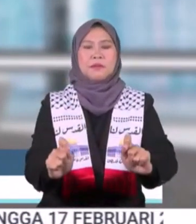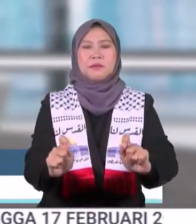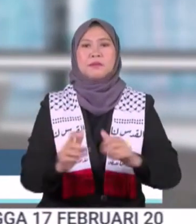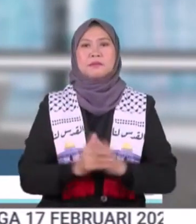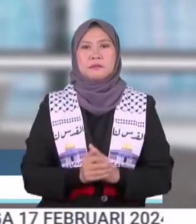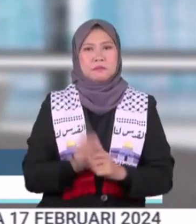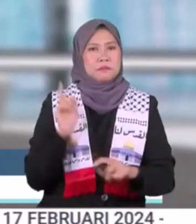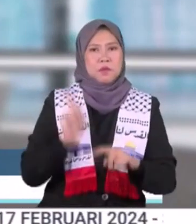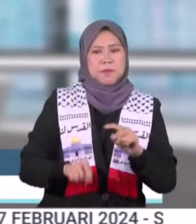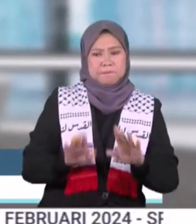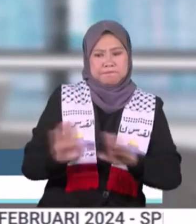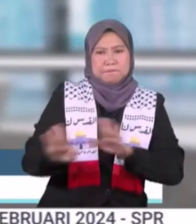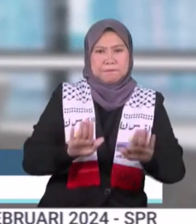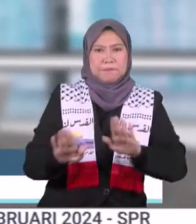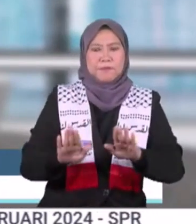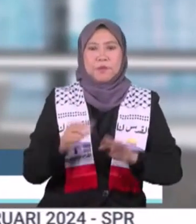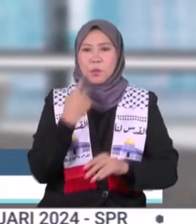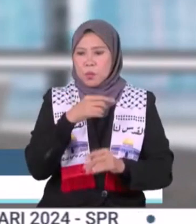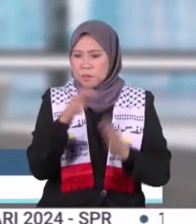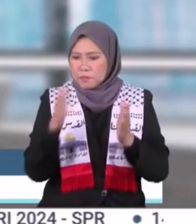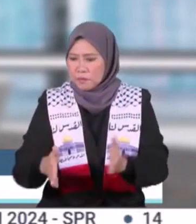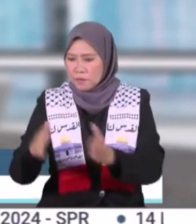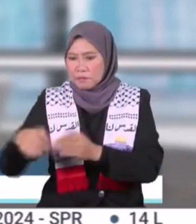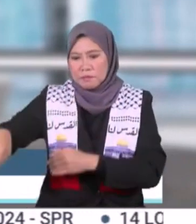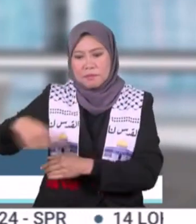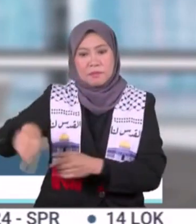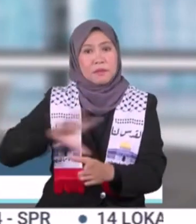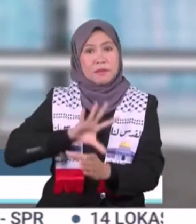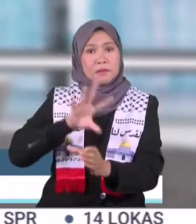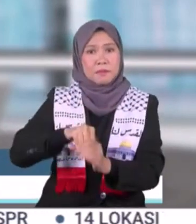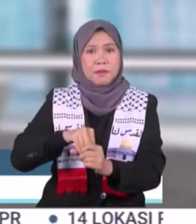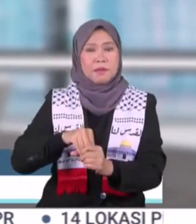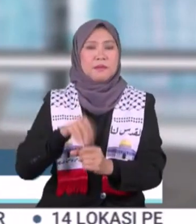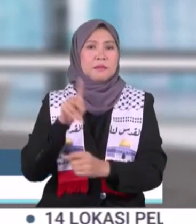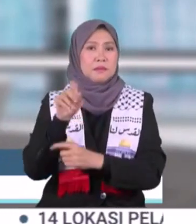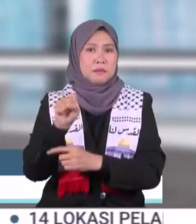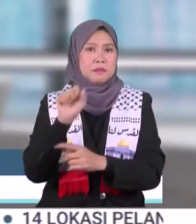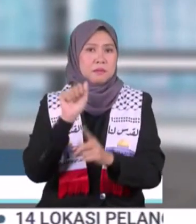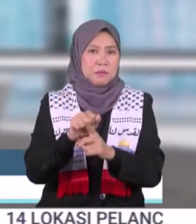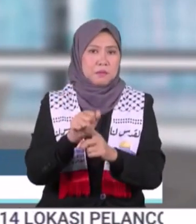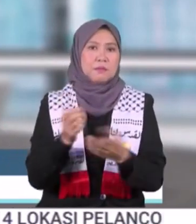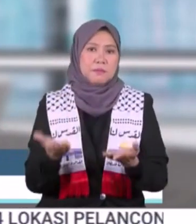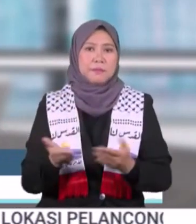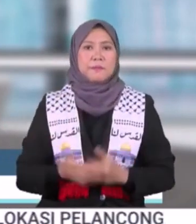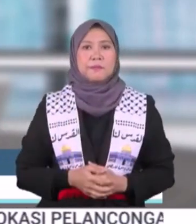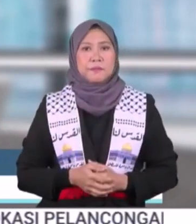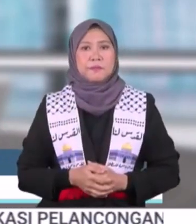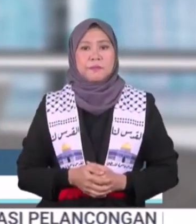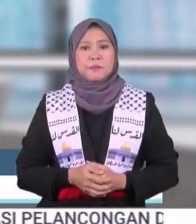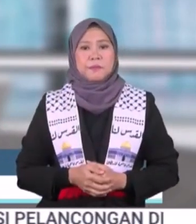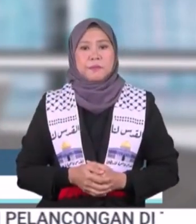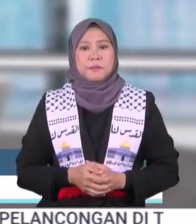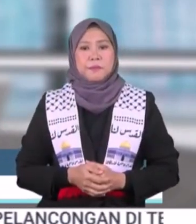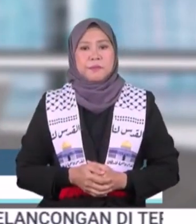dan tidak akan berkompromi dengan mana-mana pihak yang terlibat kegiatan itu tahun ini